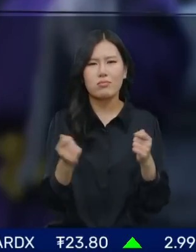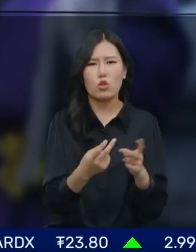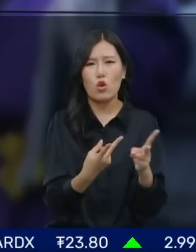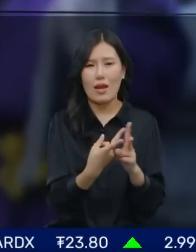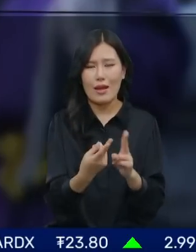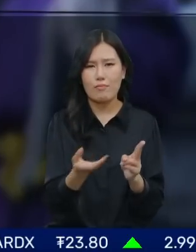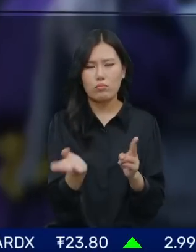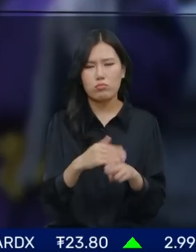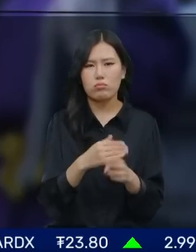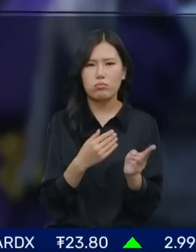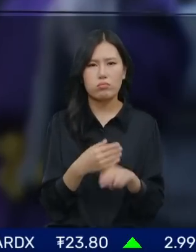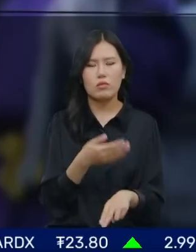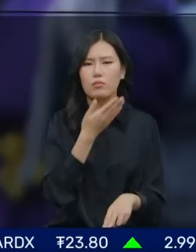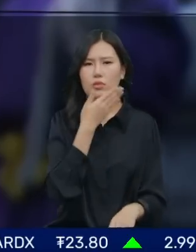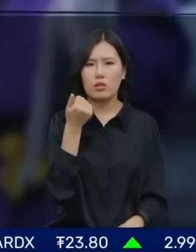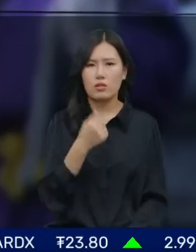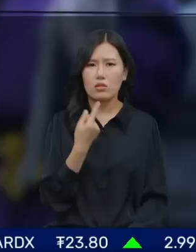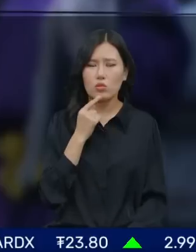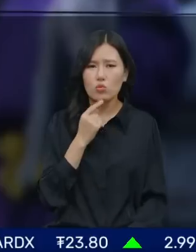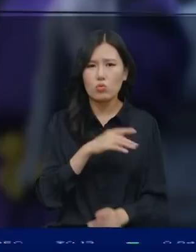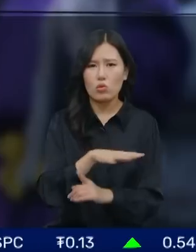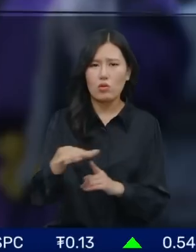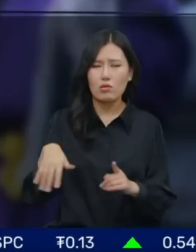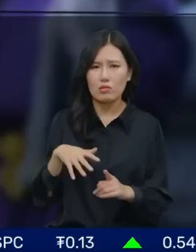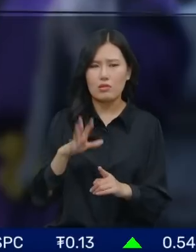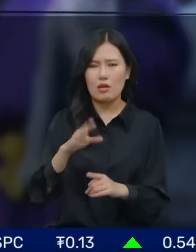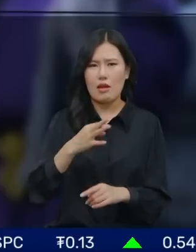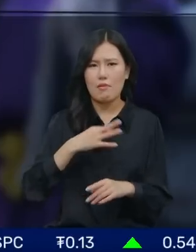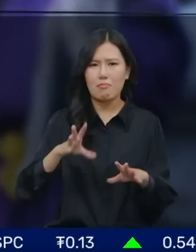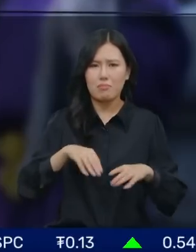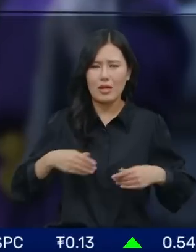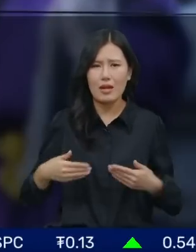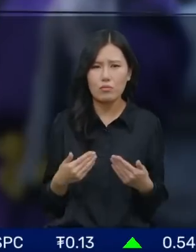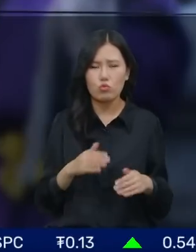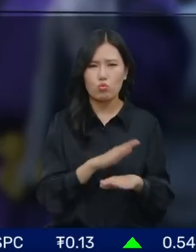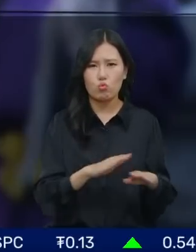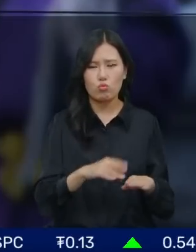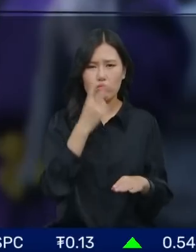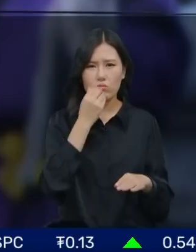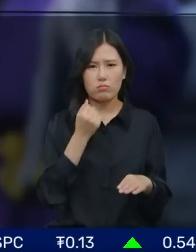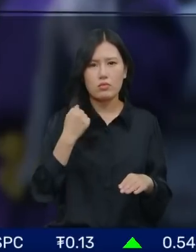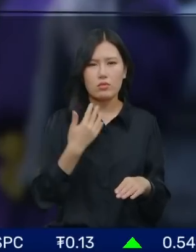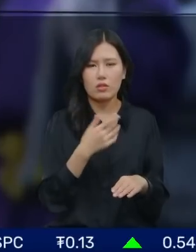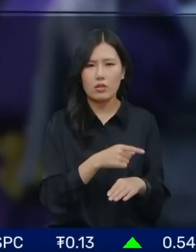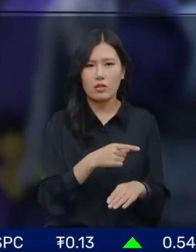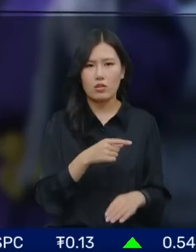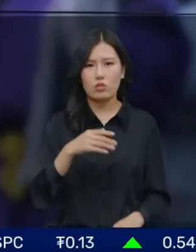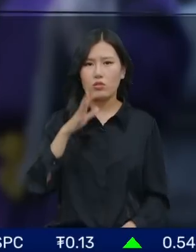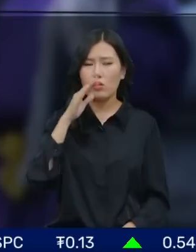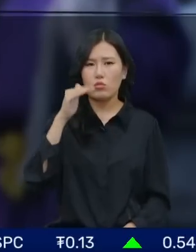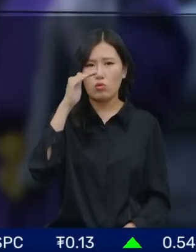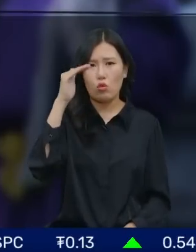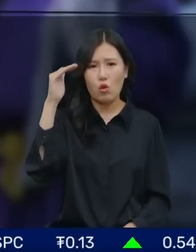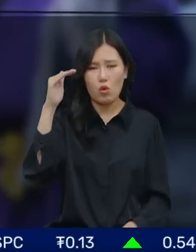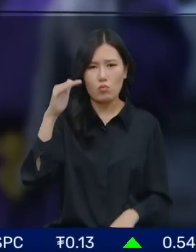амьрсэдсэн. Ийм эрсдэлтэй орчуул хүүхдүүд үсч торнож байна. Амжиргааныхаа мал аж ахуйг томчуудын хамт авч